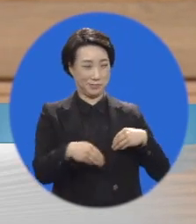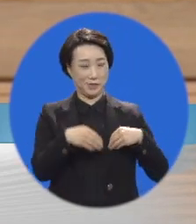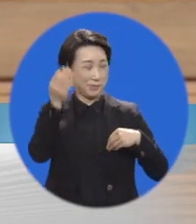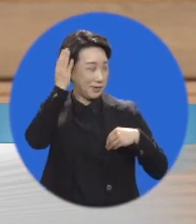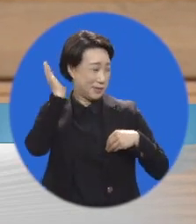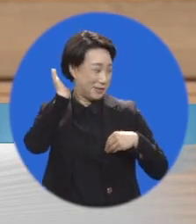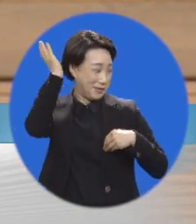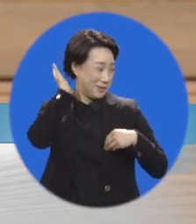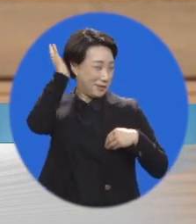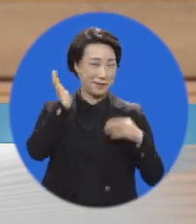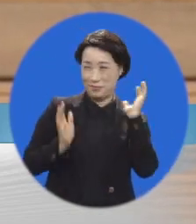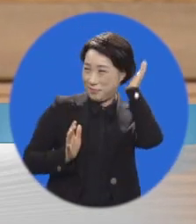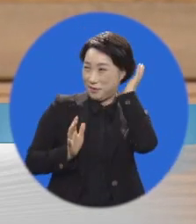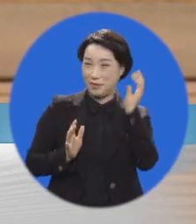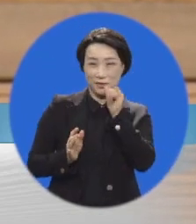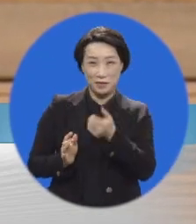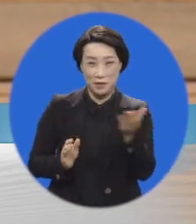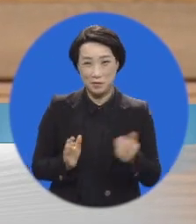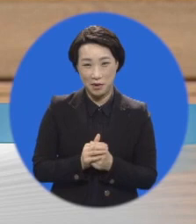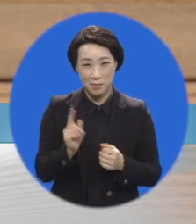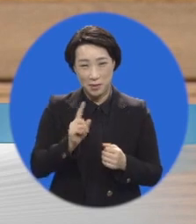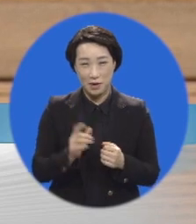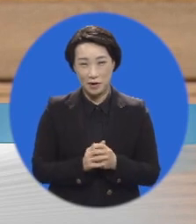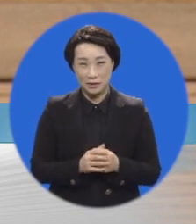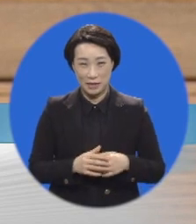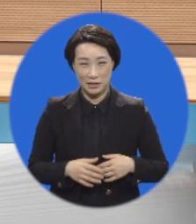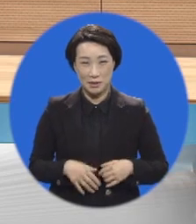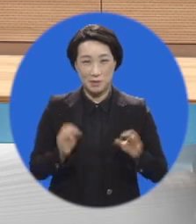막 이쁘게 하고 막 그리고 막